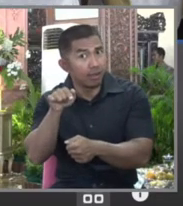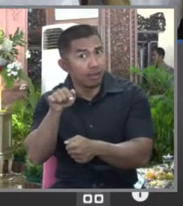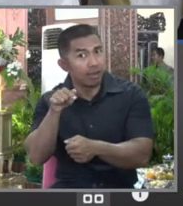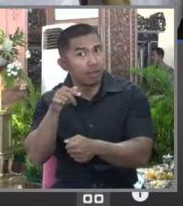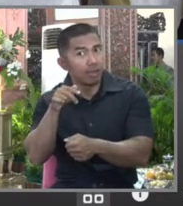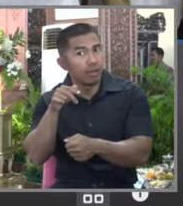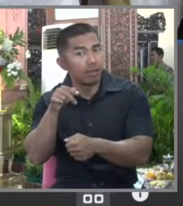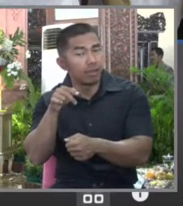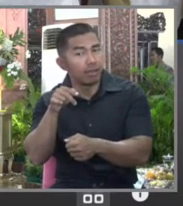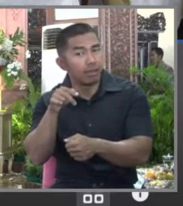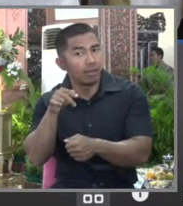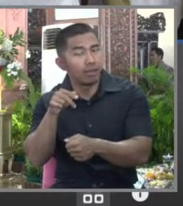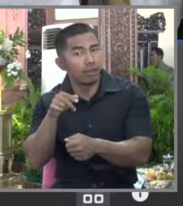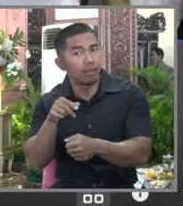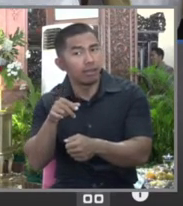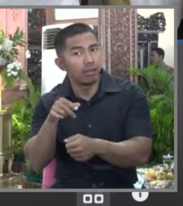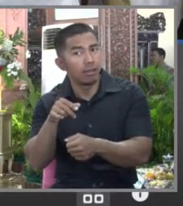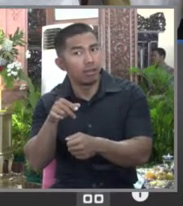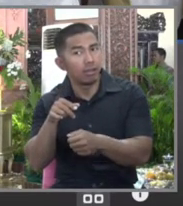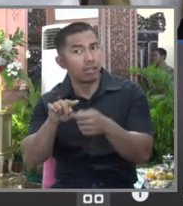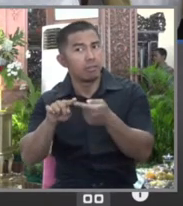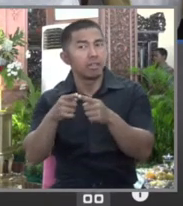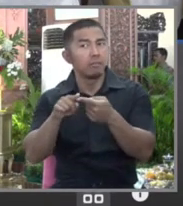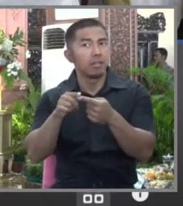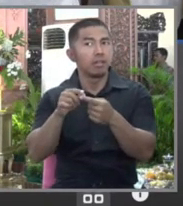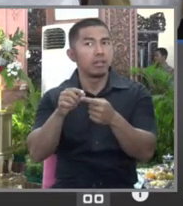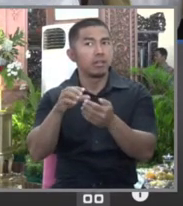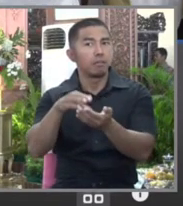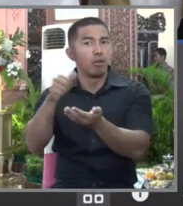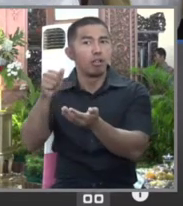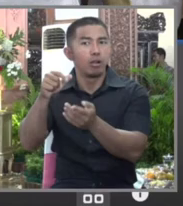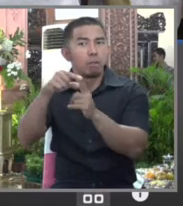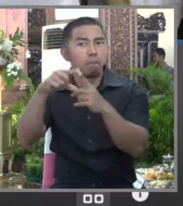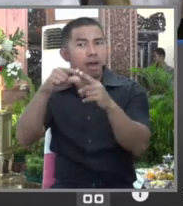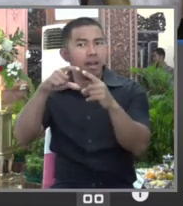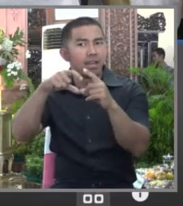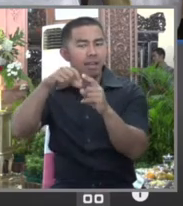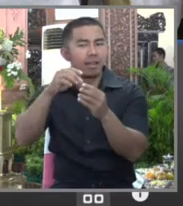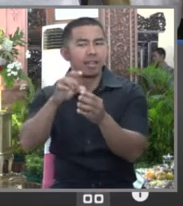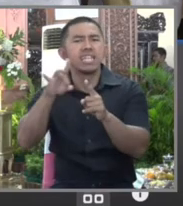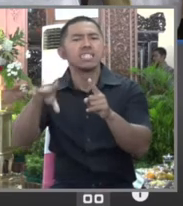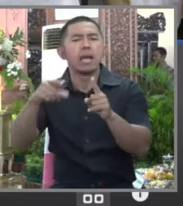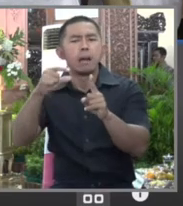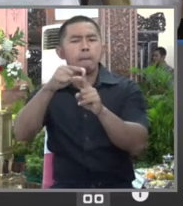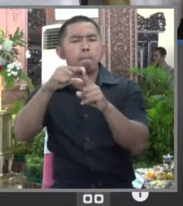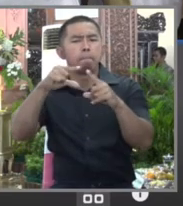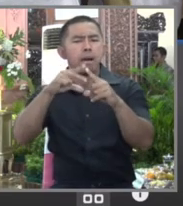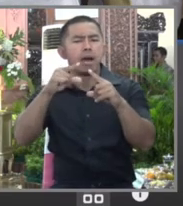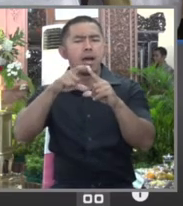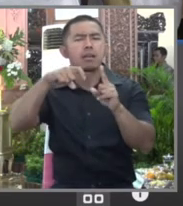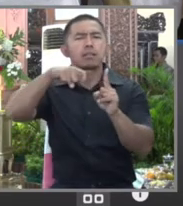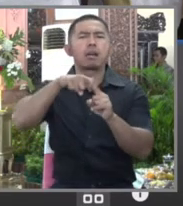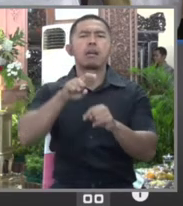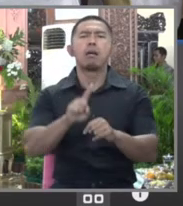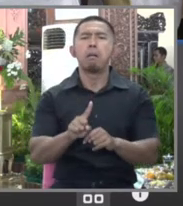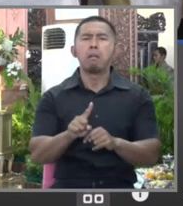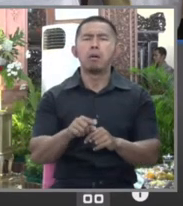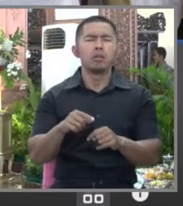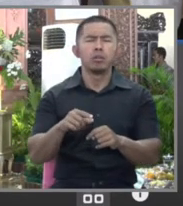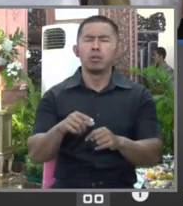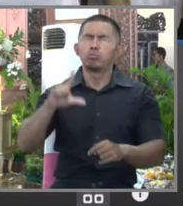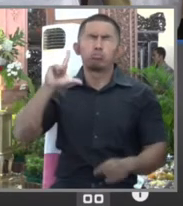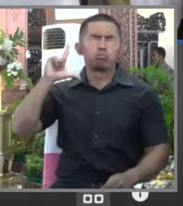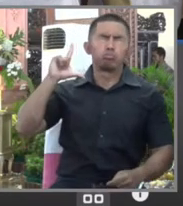saudara-saudara kita di Pulau Parang Desa para ternyata pancen Adoh Tengah